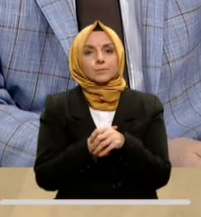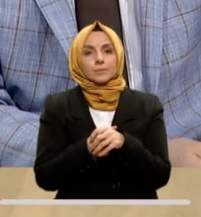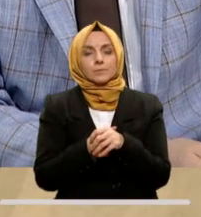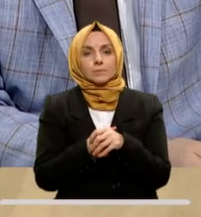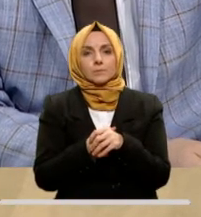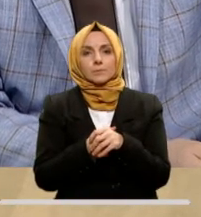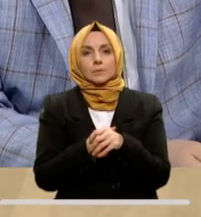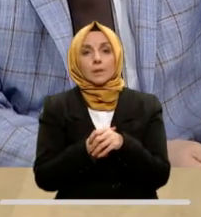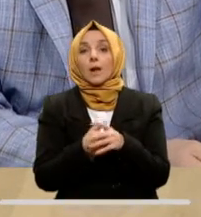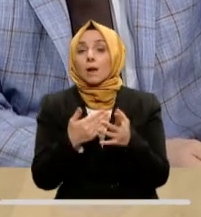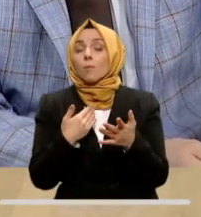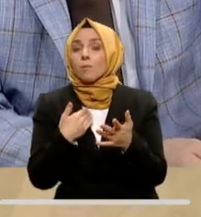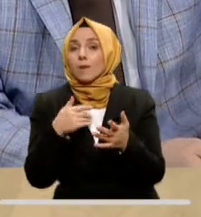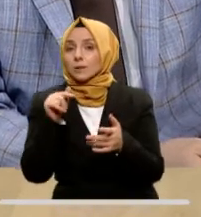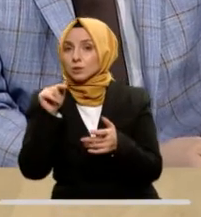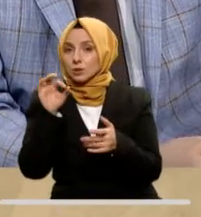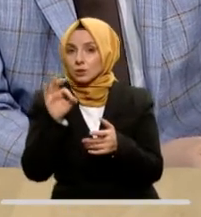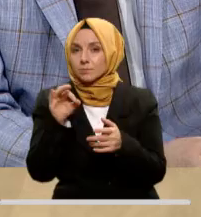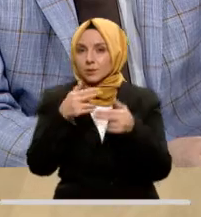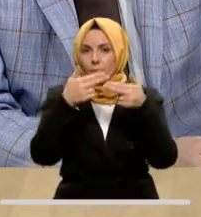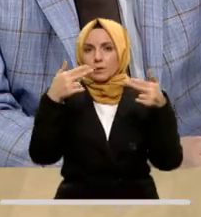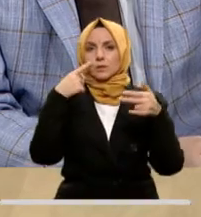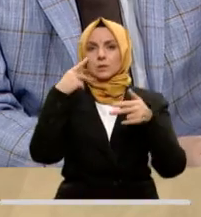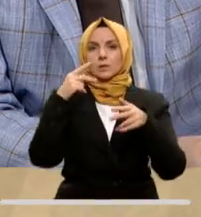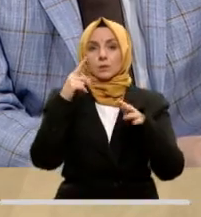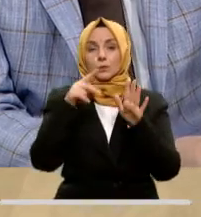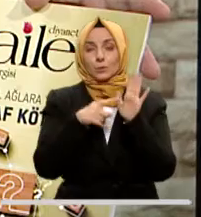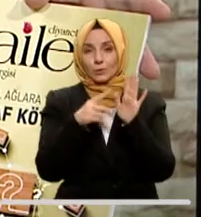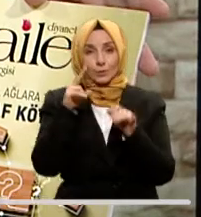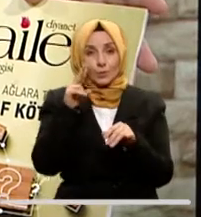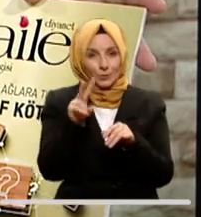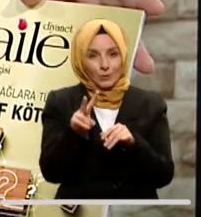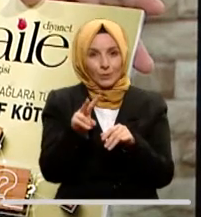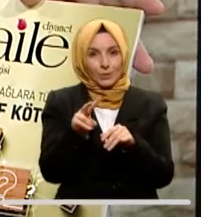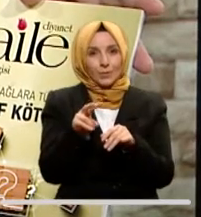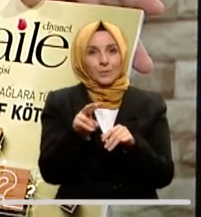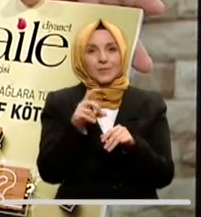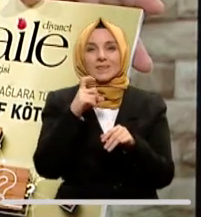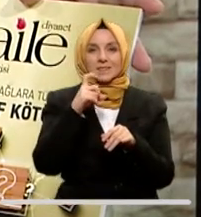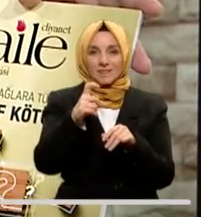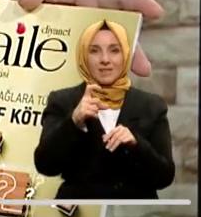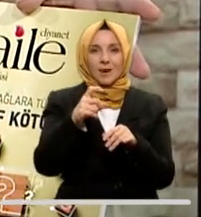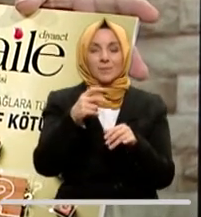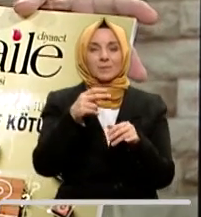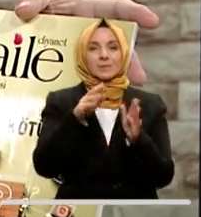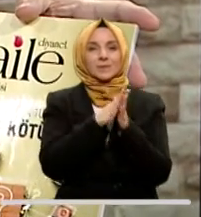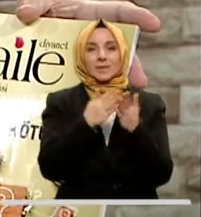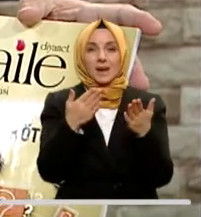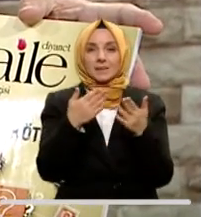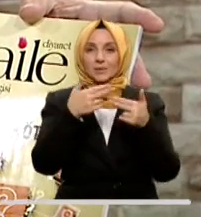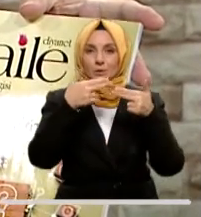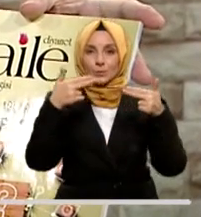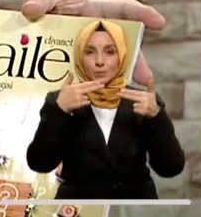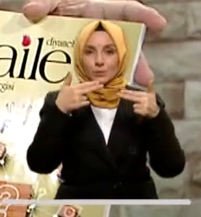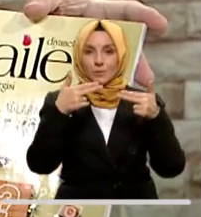ve o Mesela ben şu an başladı görüyorum soru yöneltecek Team cevap vergi başlığında derginin konu başladı hemen ortaya çıktı